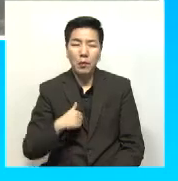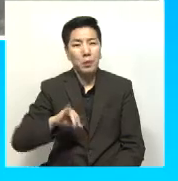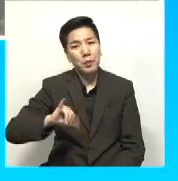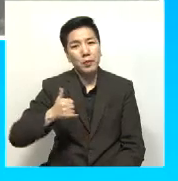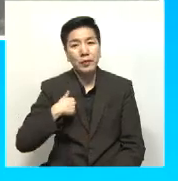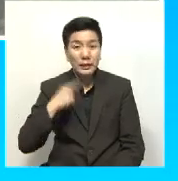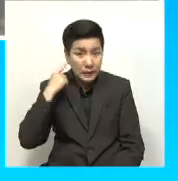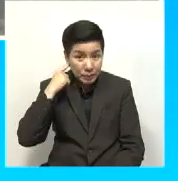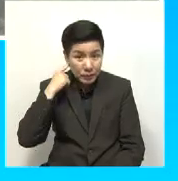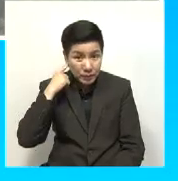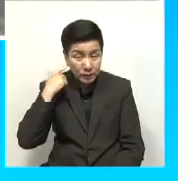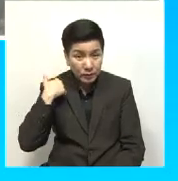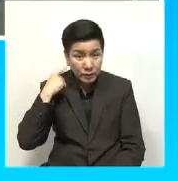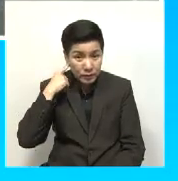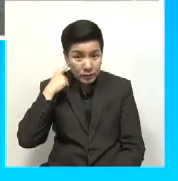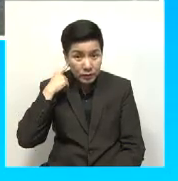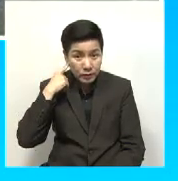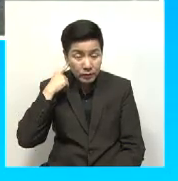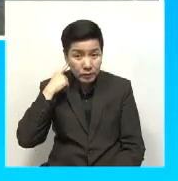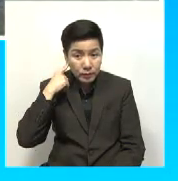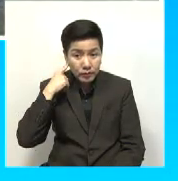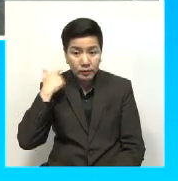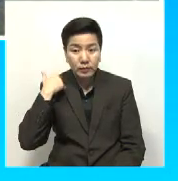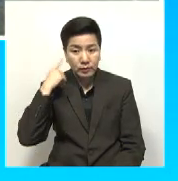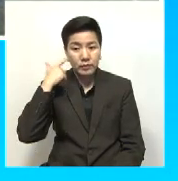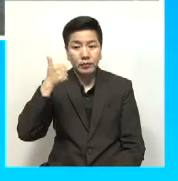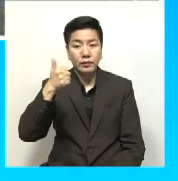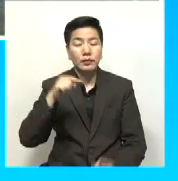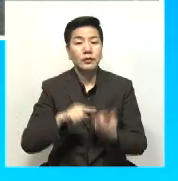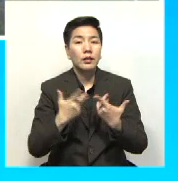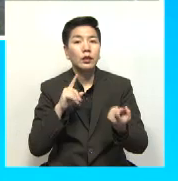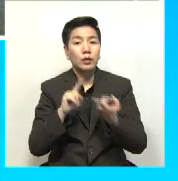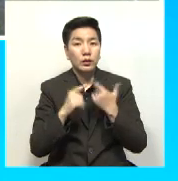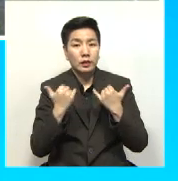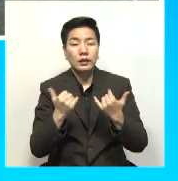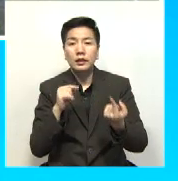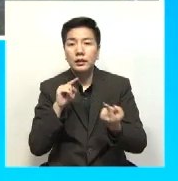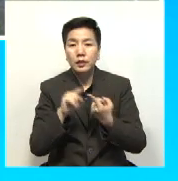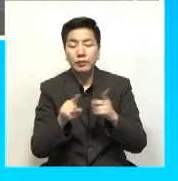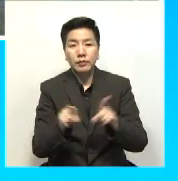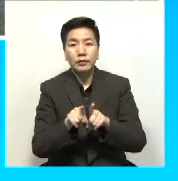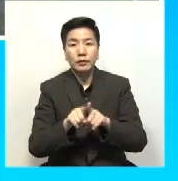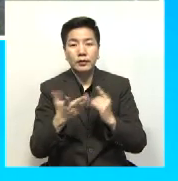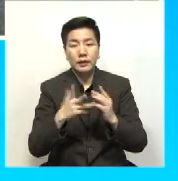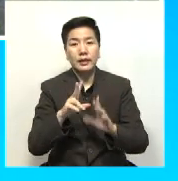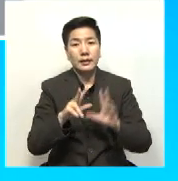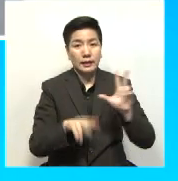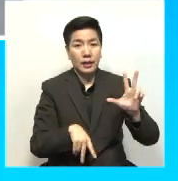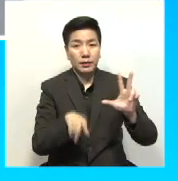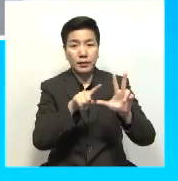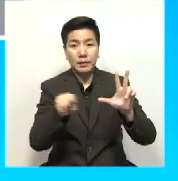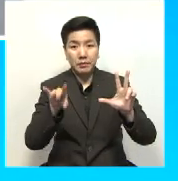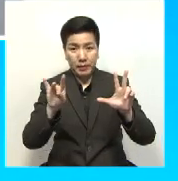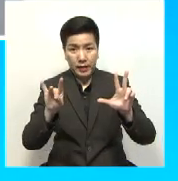จว่าได้ยินไหมครับ ค่ะได้ยินค่ะเชิญค่ะ ครับก็คือในช่วง 3-8 เนี่ยถ้